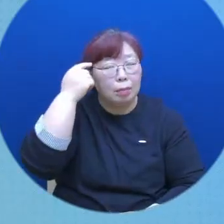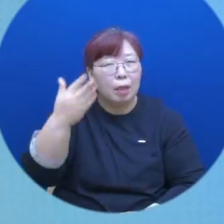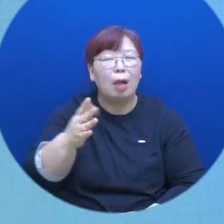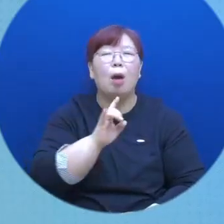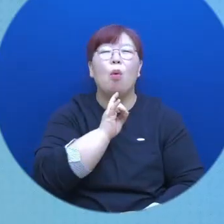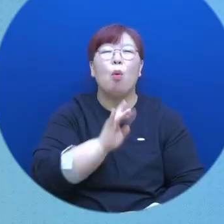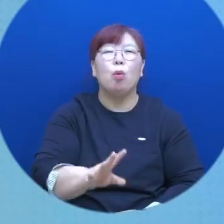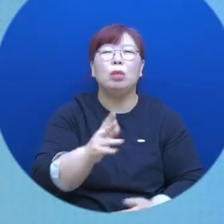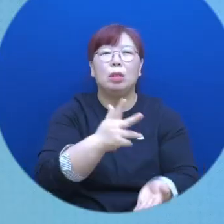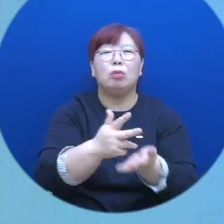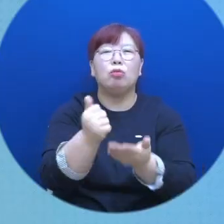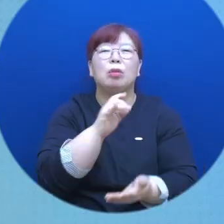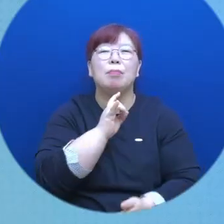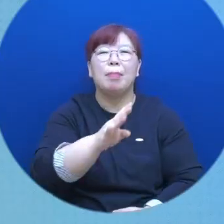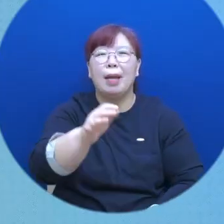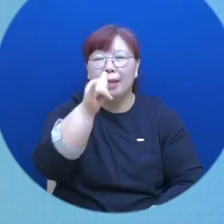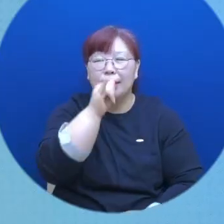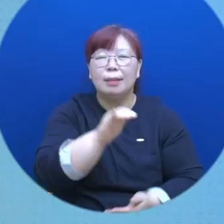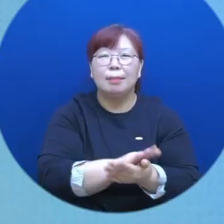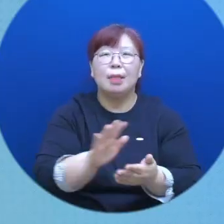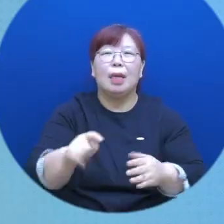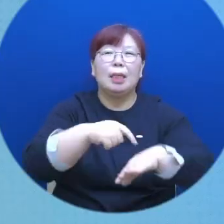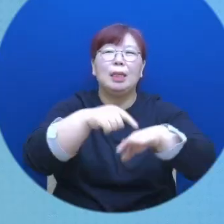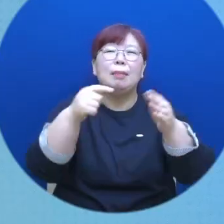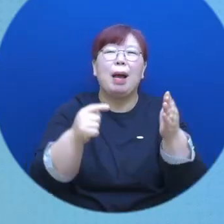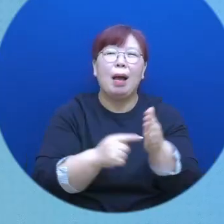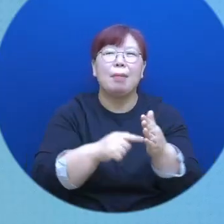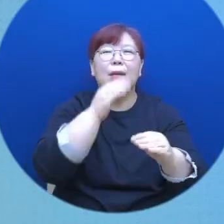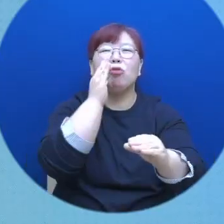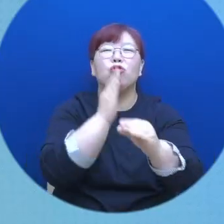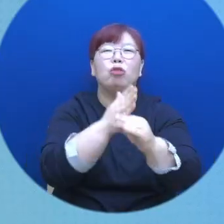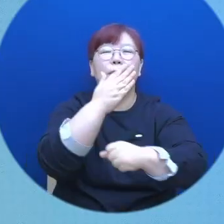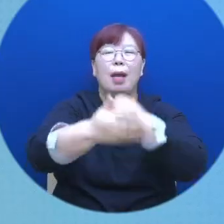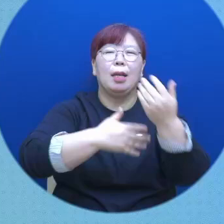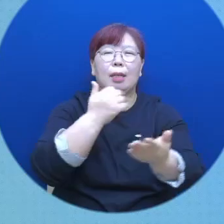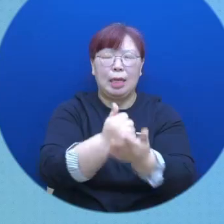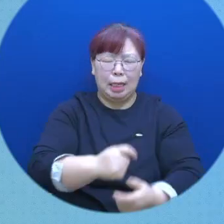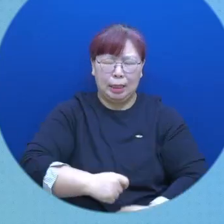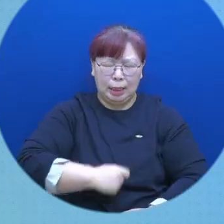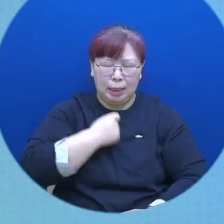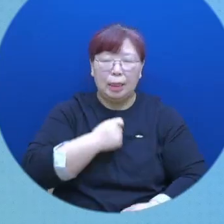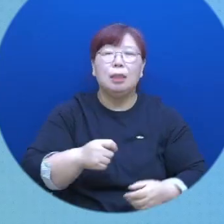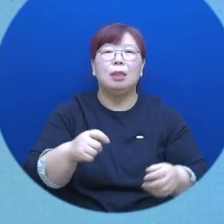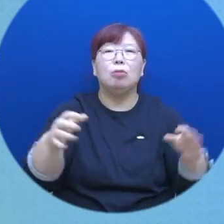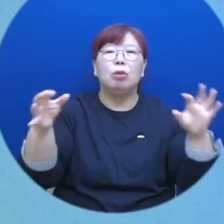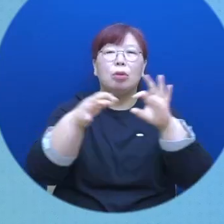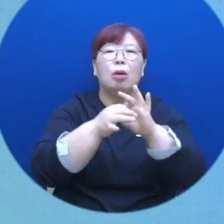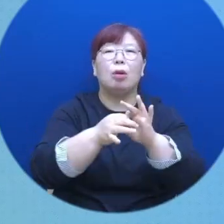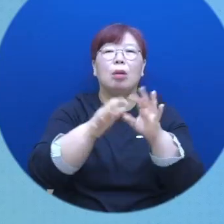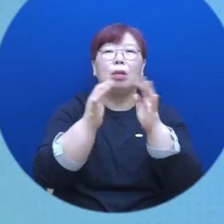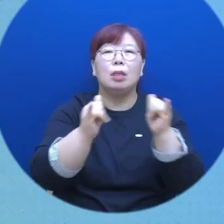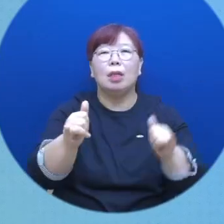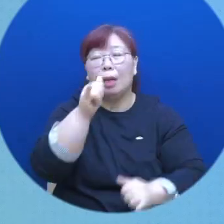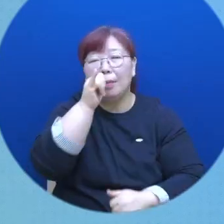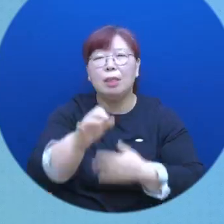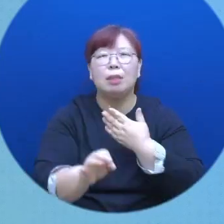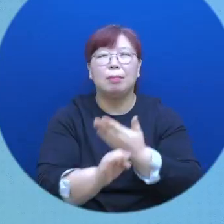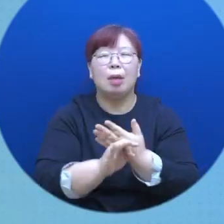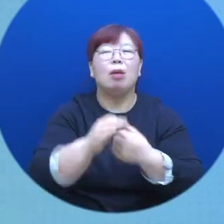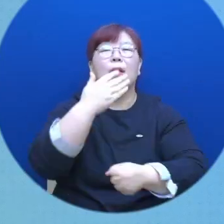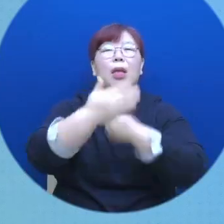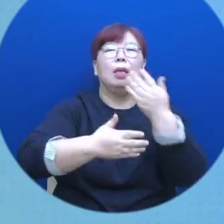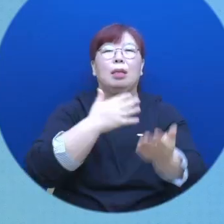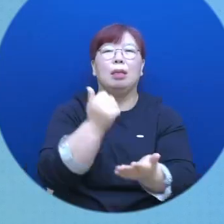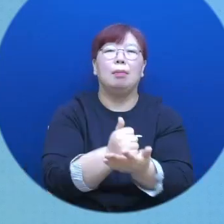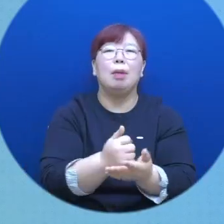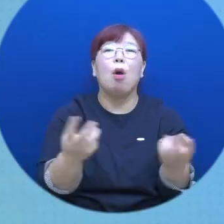없습니다 라고 할 때 그 마음 중심에 하나님과 진정으로 연결된 사람이 있다고 하면